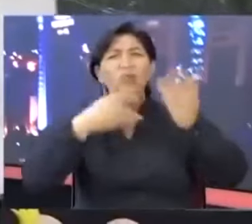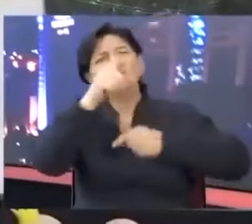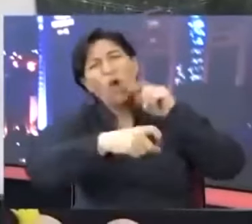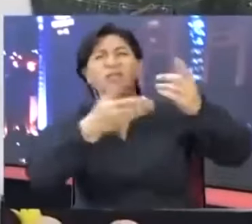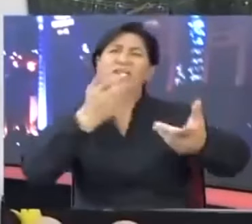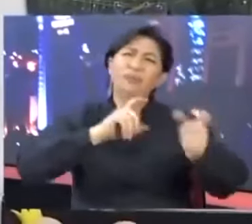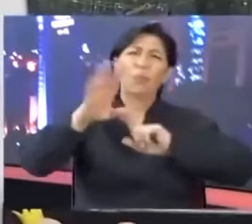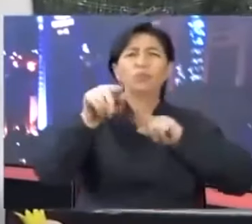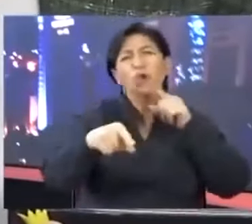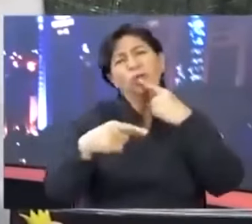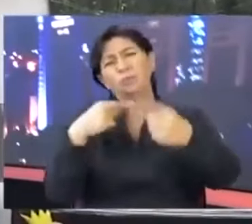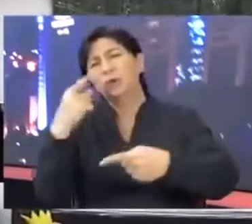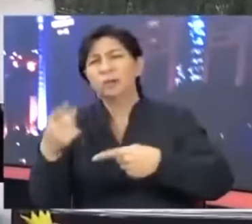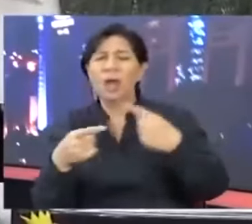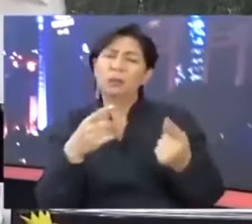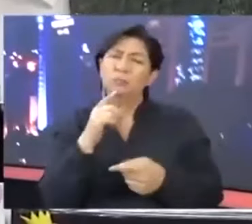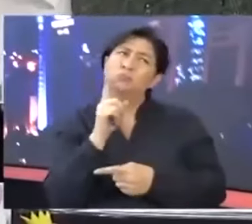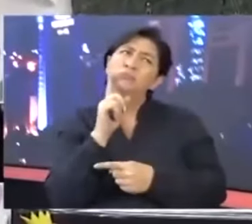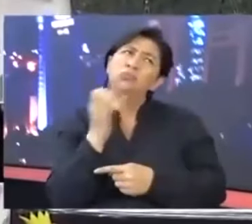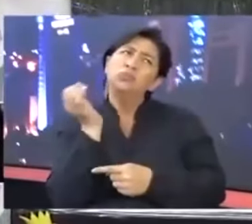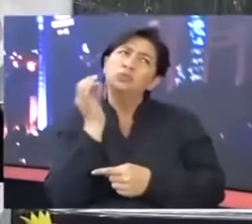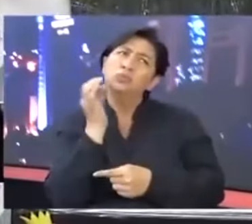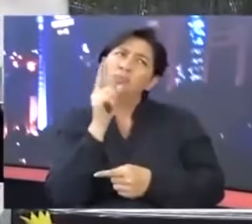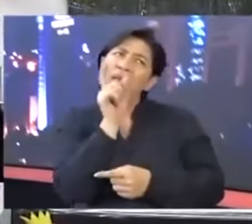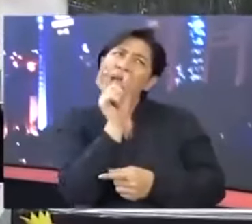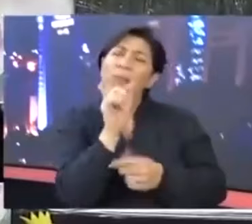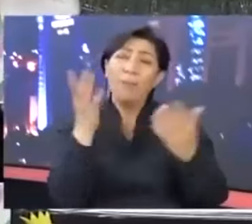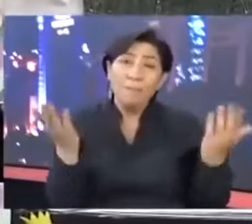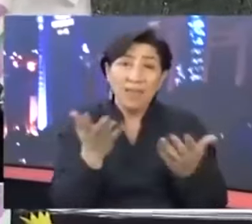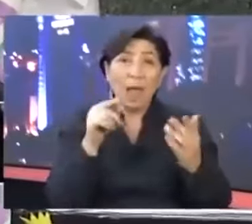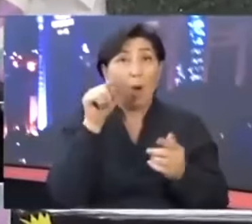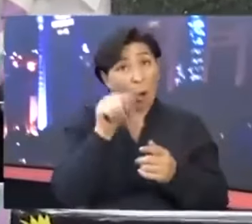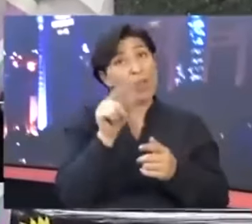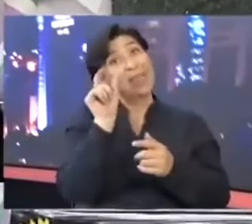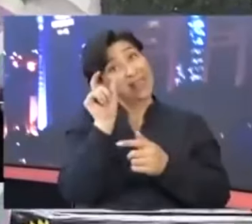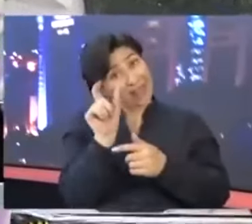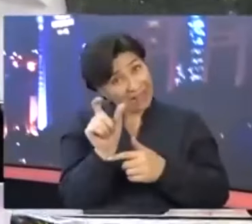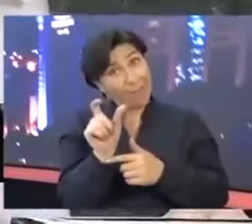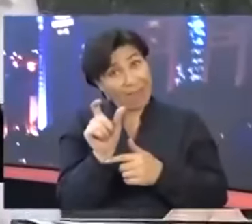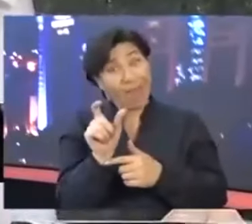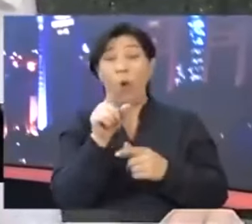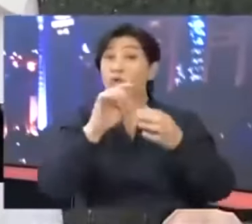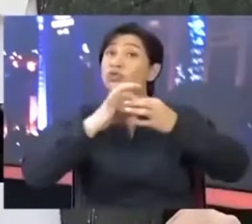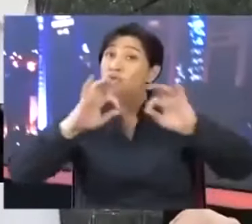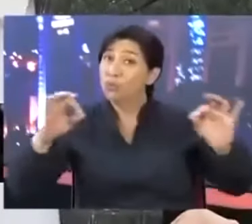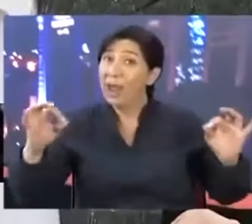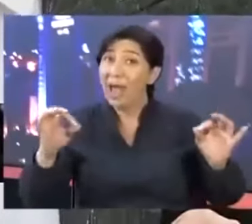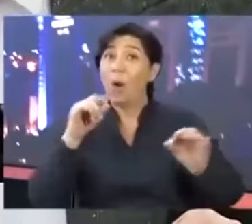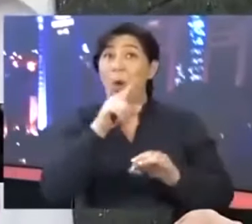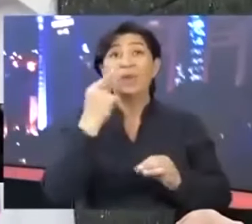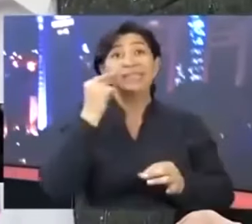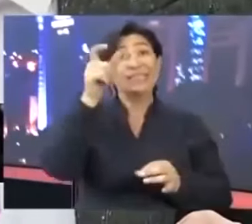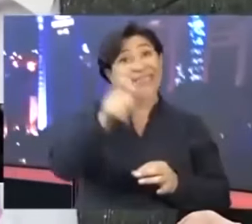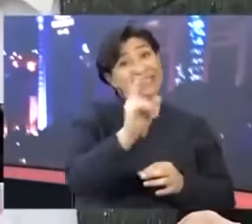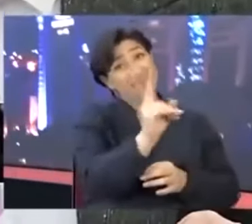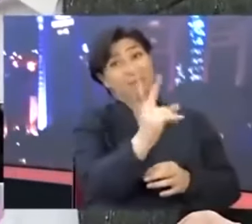anlatıyorlar şunu söylüyorlar bunu söylüyorlar orada duyduğumuz bir kelimeyi bile o kelime o e cümle o kişinin